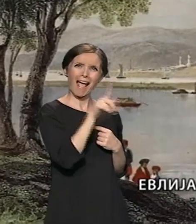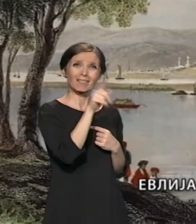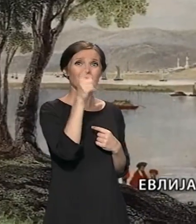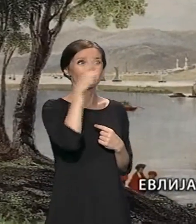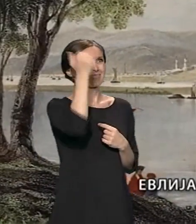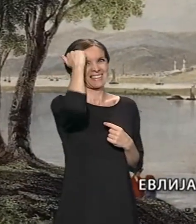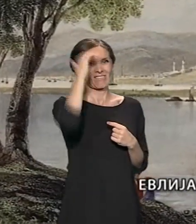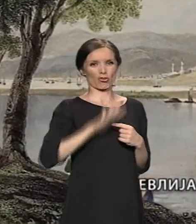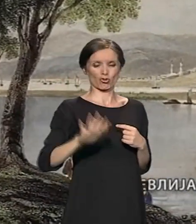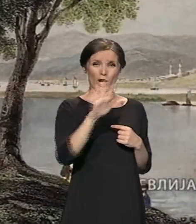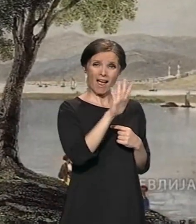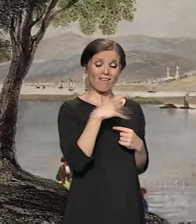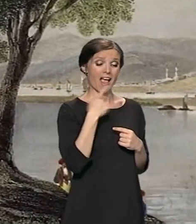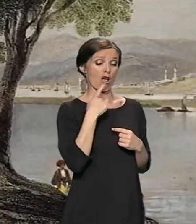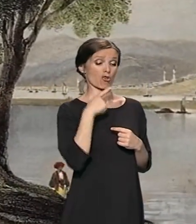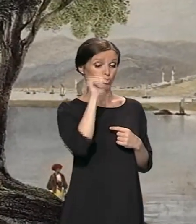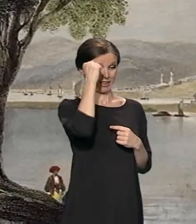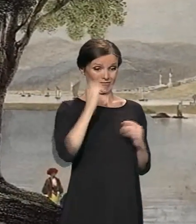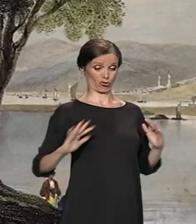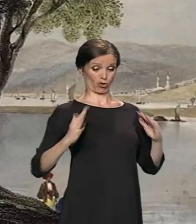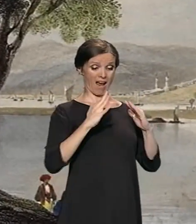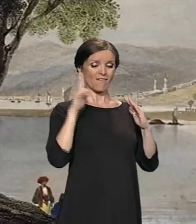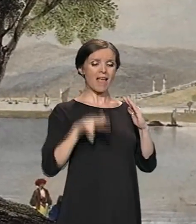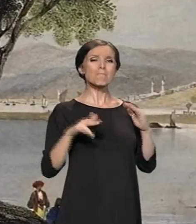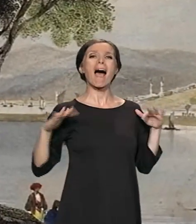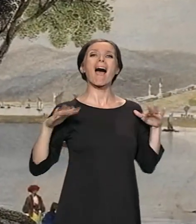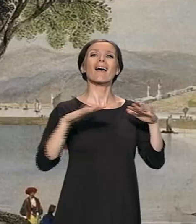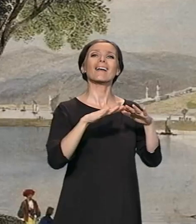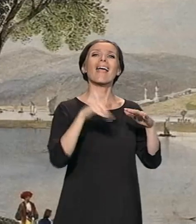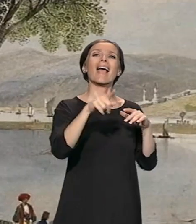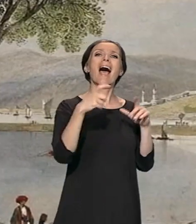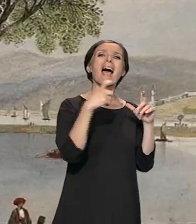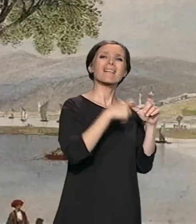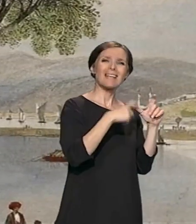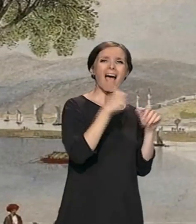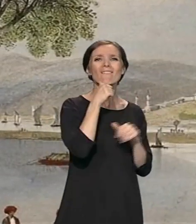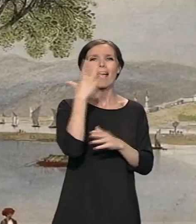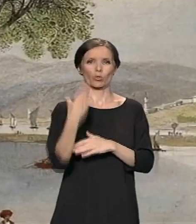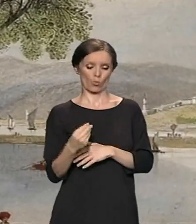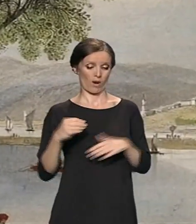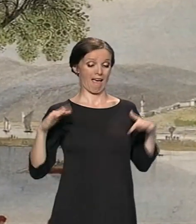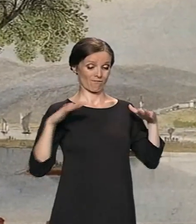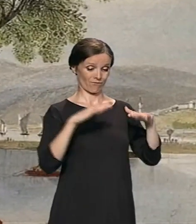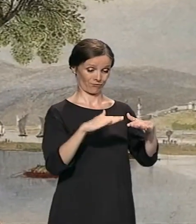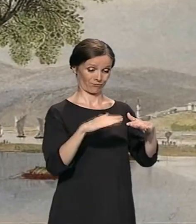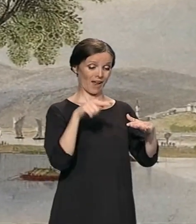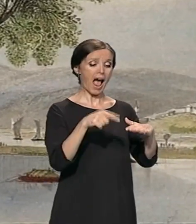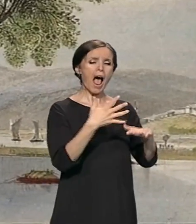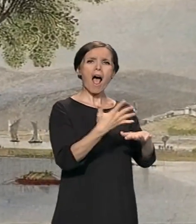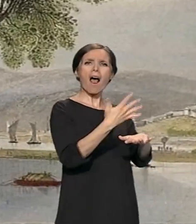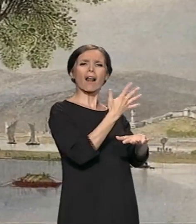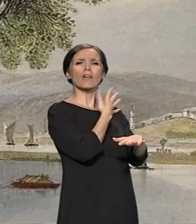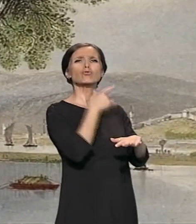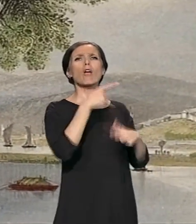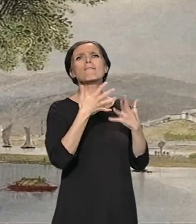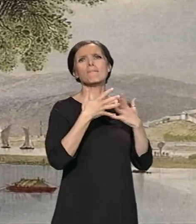zapadnoj strani grada Beograda nalaze se rijeke Sava i Dunav. Na ostalim stranama prostire se velika varoš